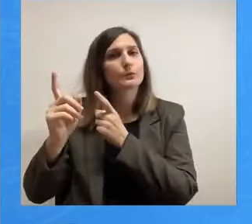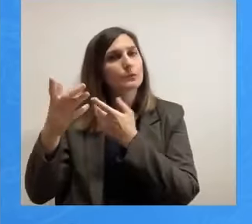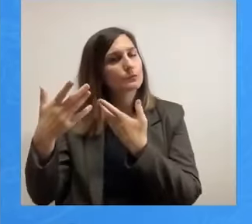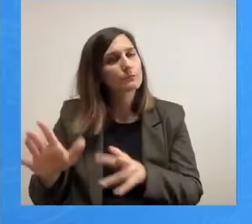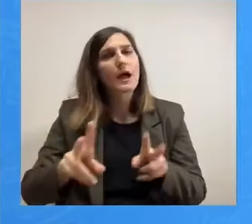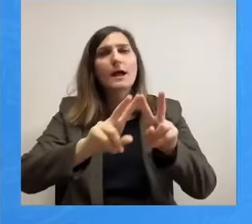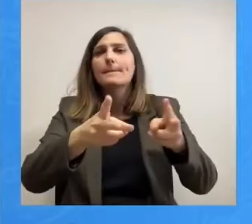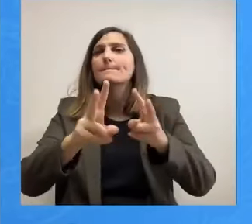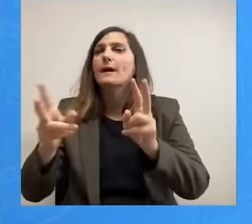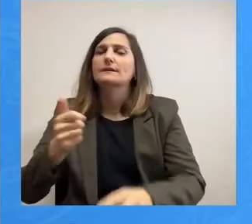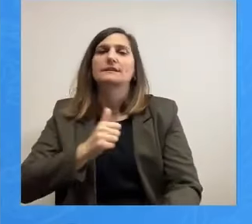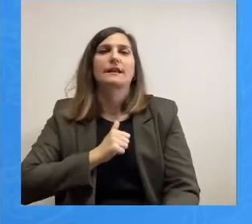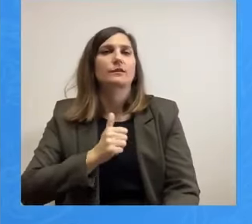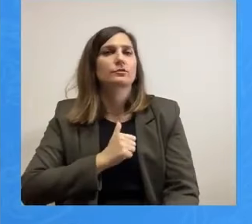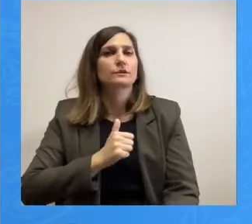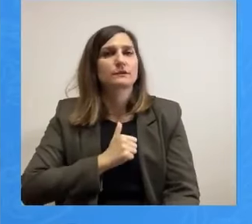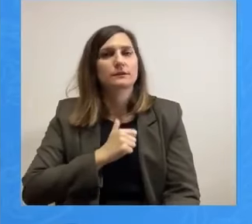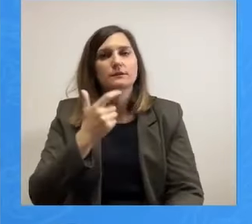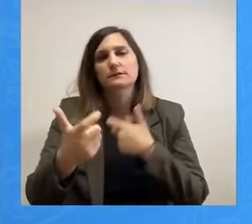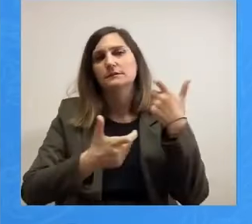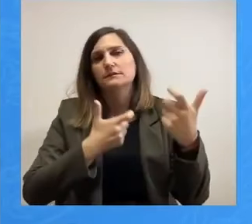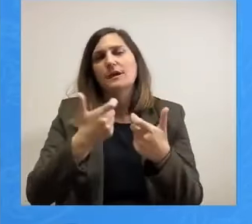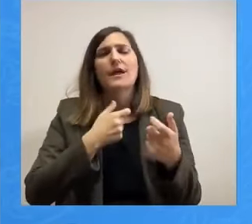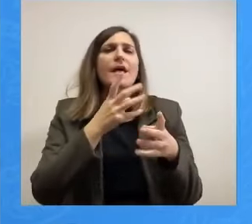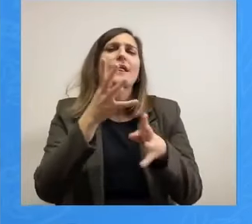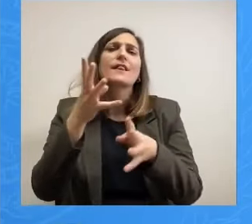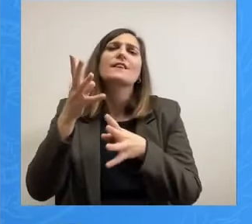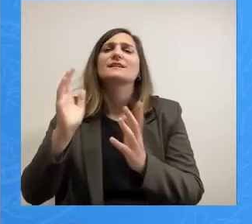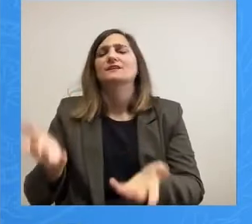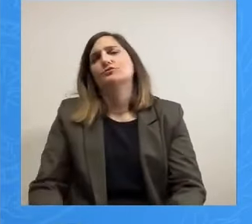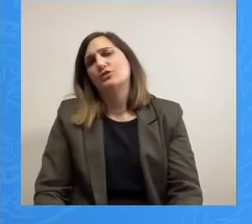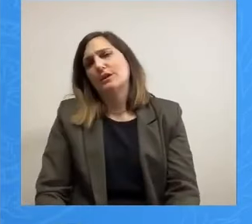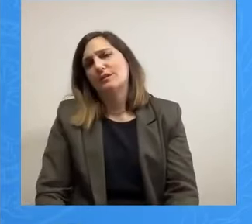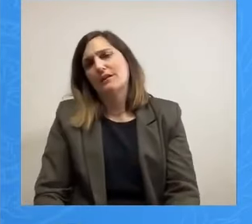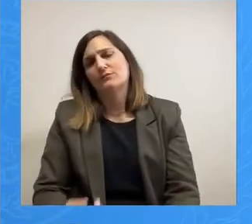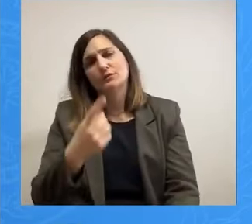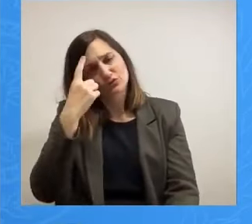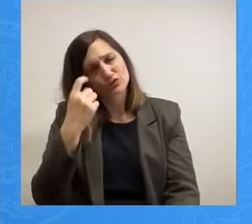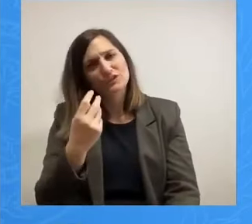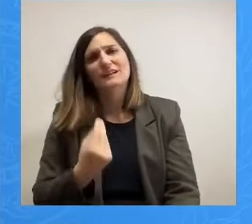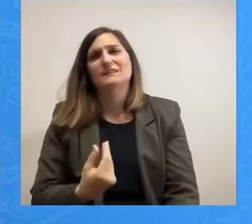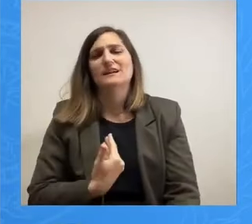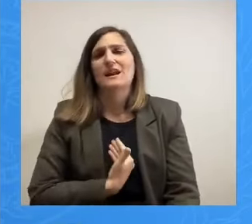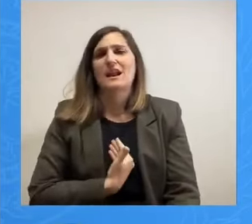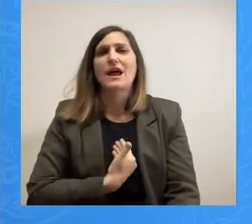αυτό. Δεν σας κοροϊδεύουμε. Το ξέρετε πολύ καλά ότι δεν σας κοροϊδεύουμε.